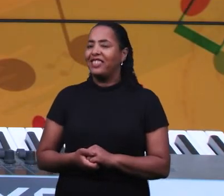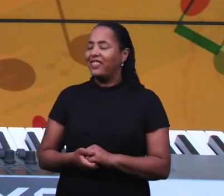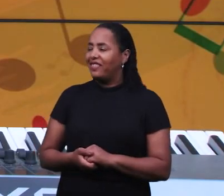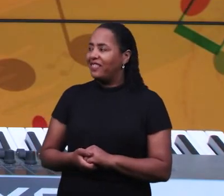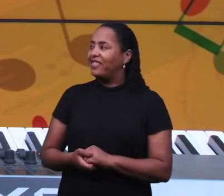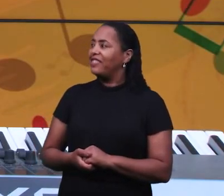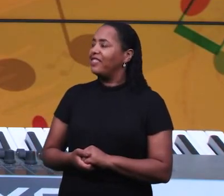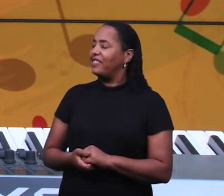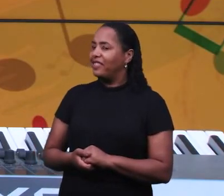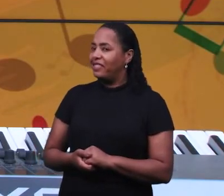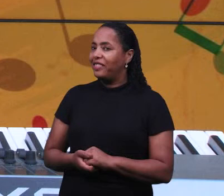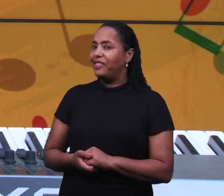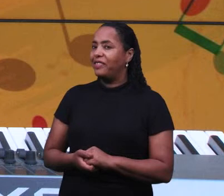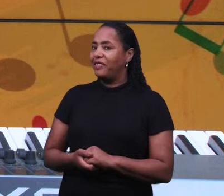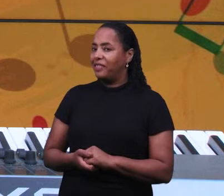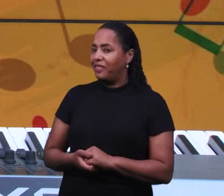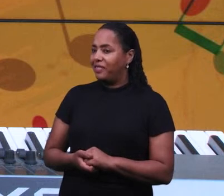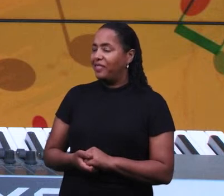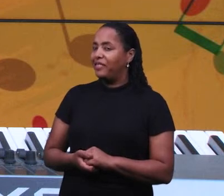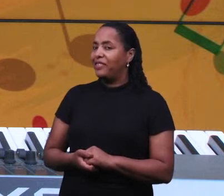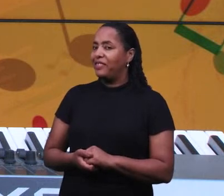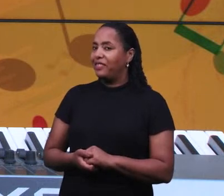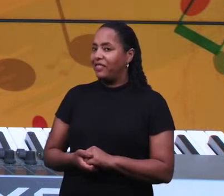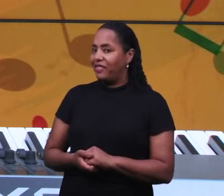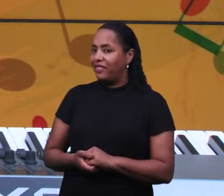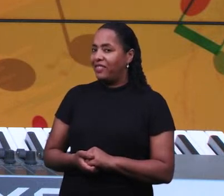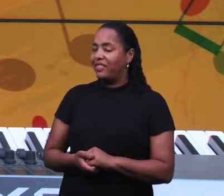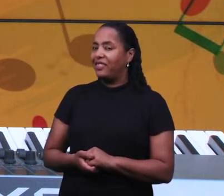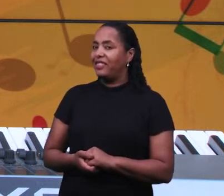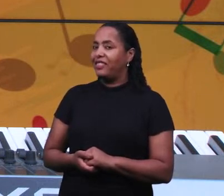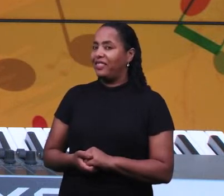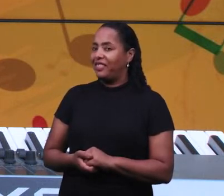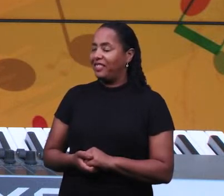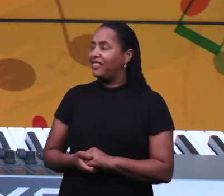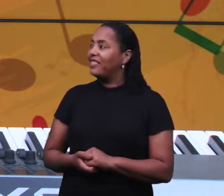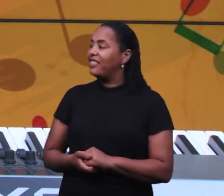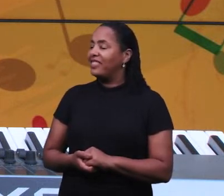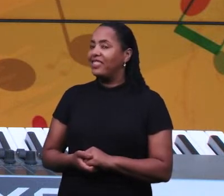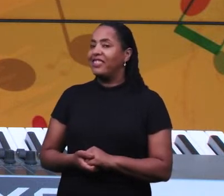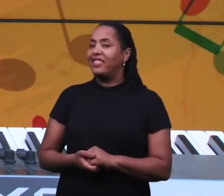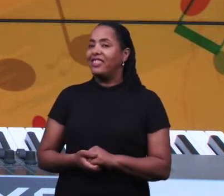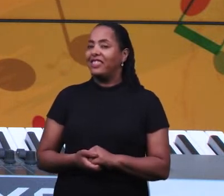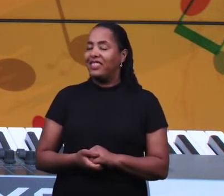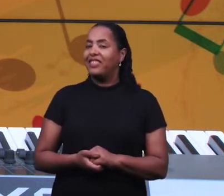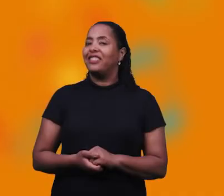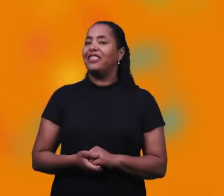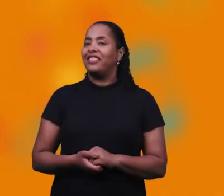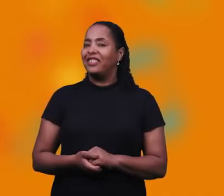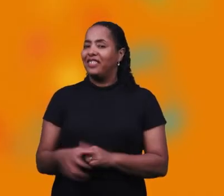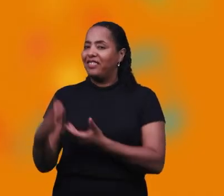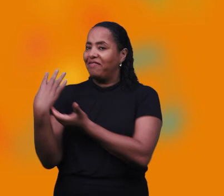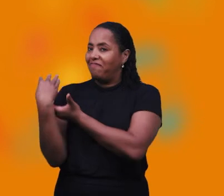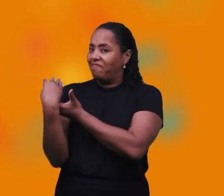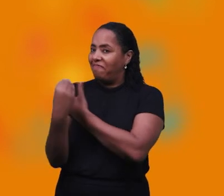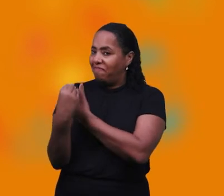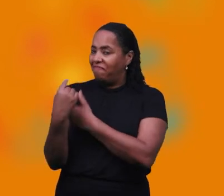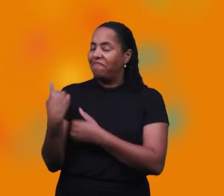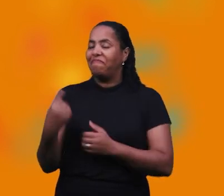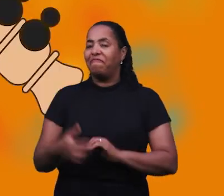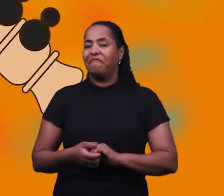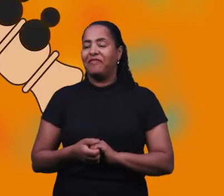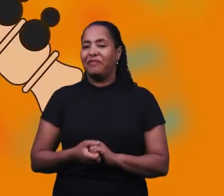Maintenant, lá, sol, fá, sol, do. 3